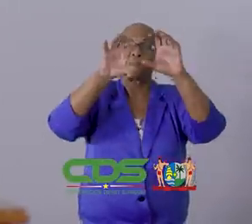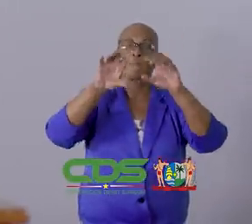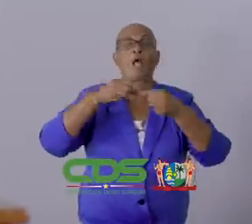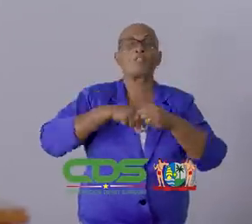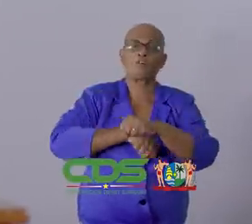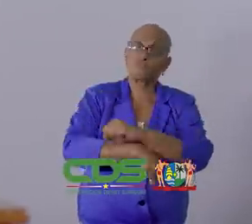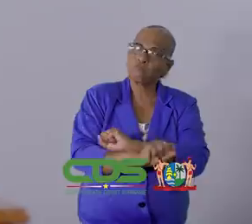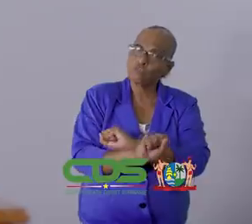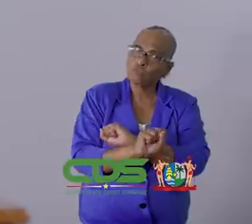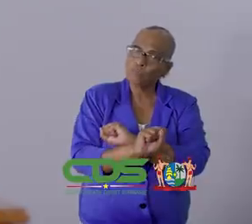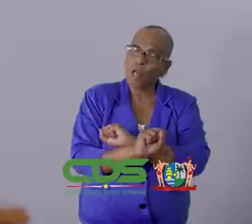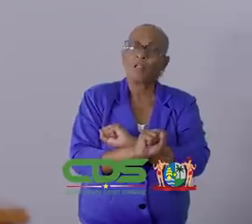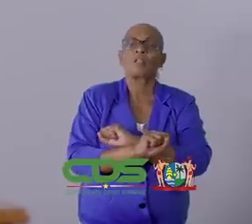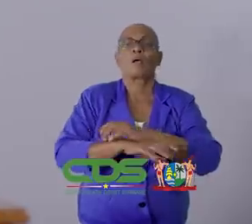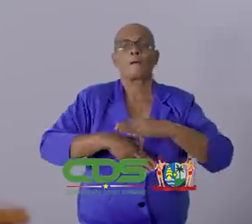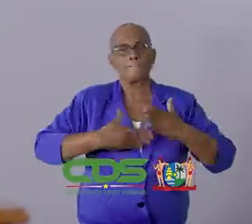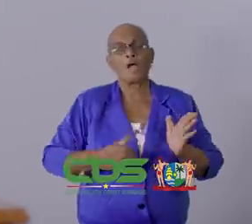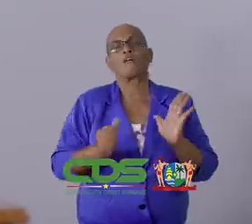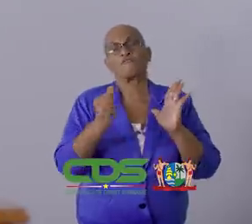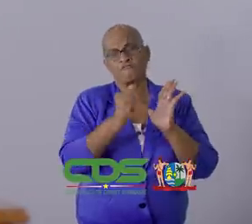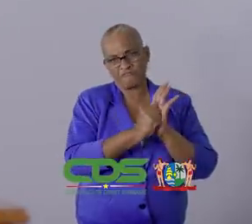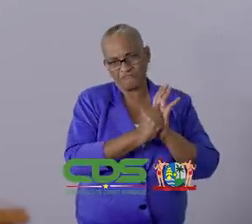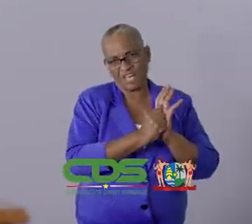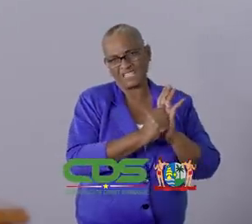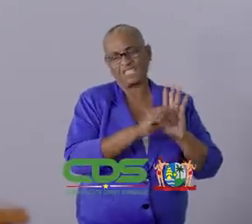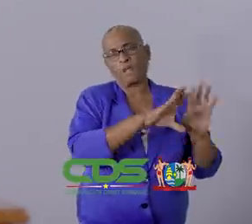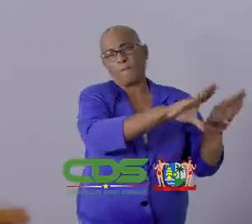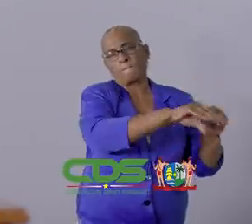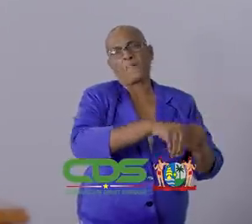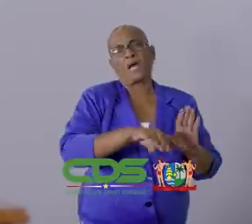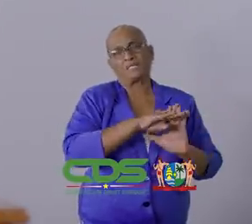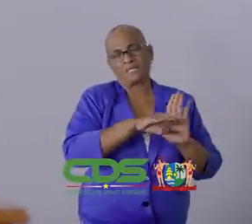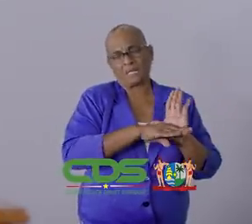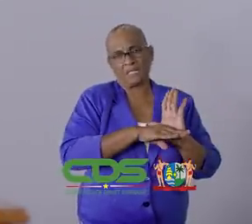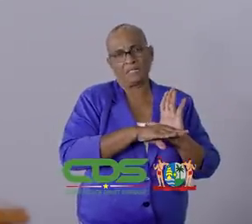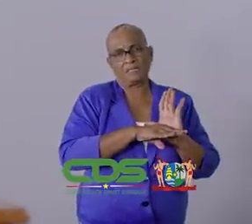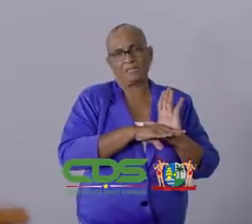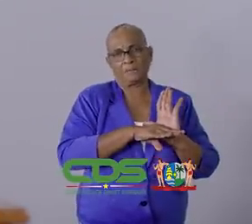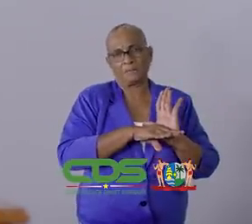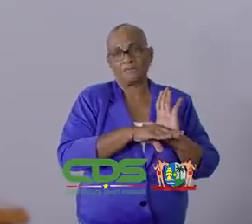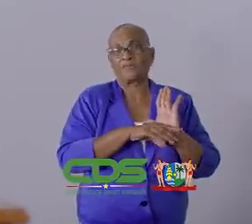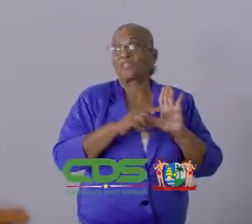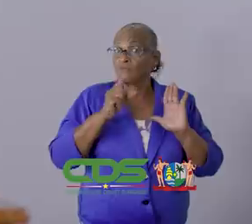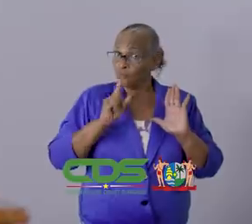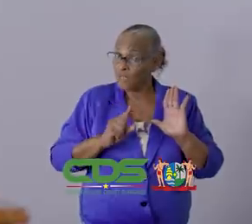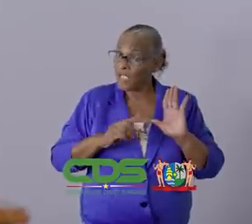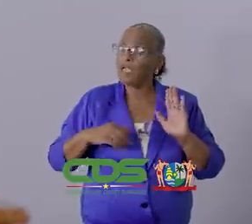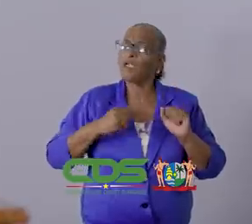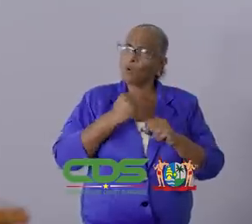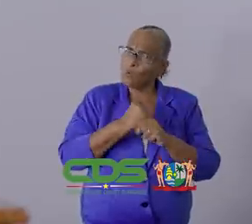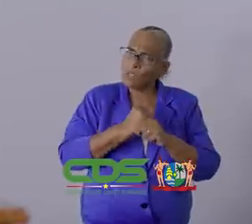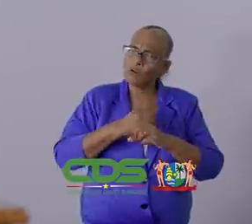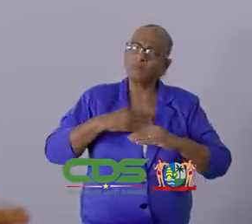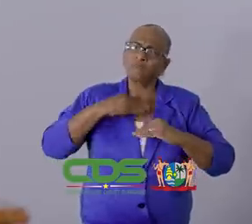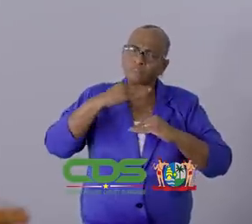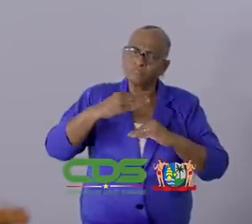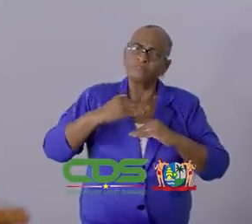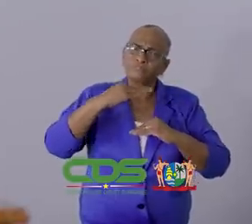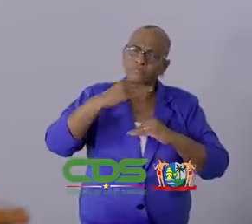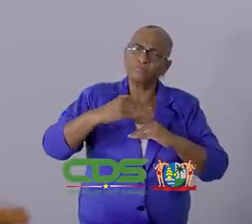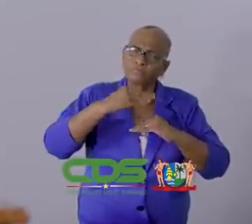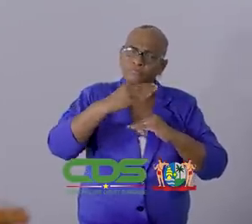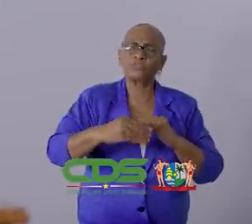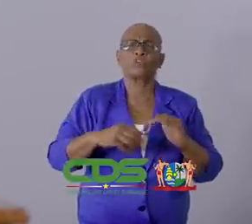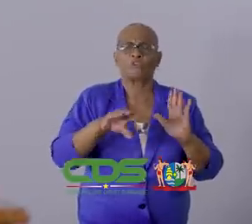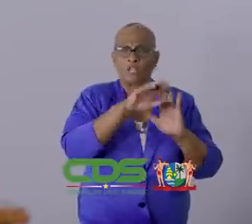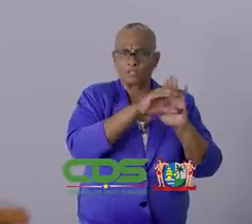volleybal, voetbal reeds zijn vastgesteld. Wij werken zeer voortvarend aan de